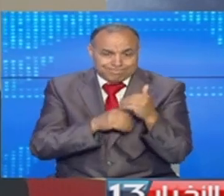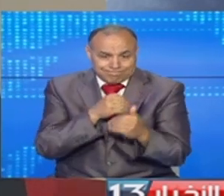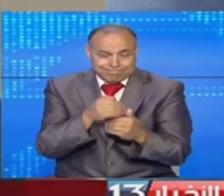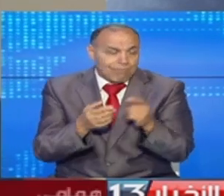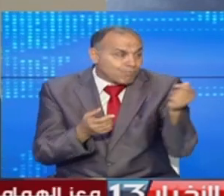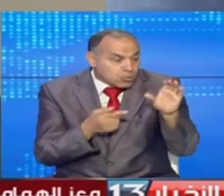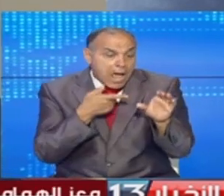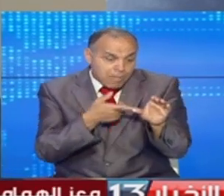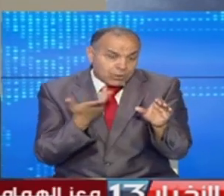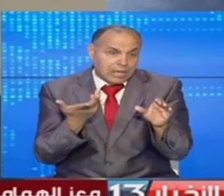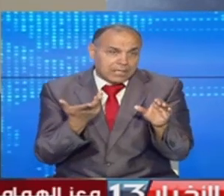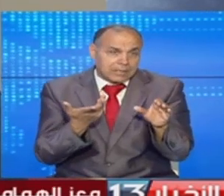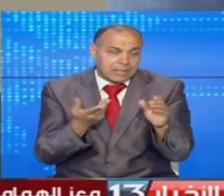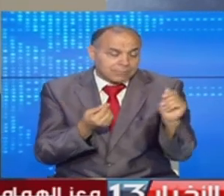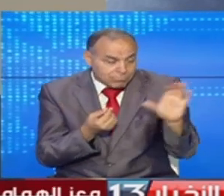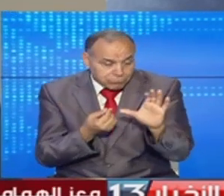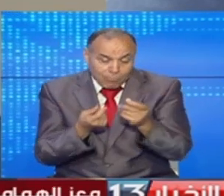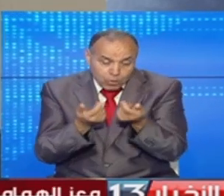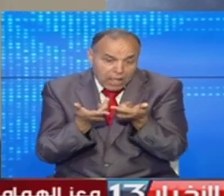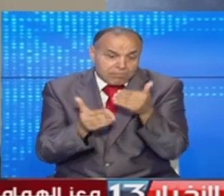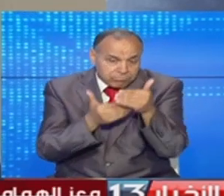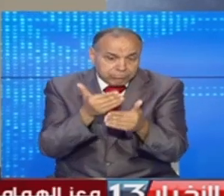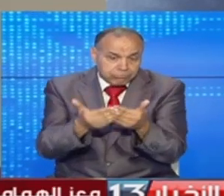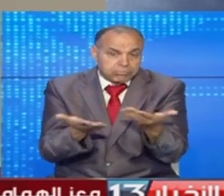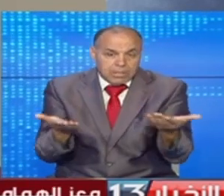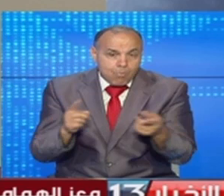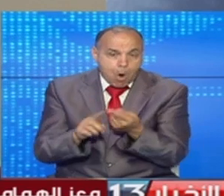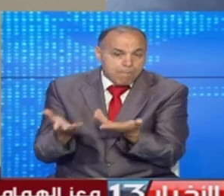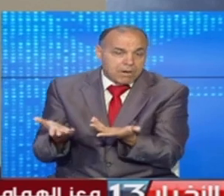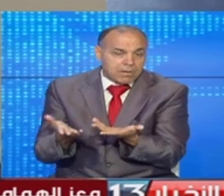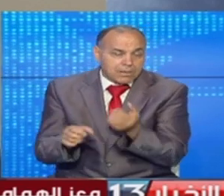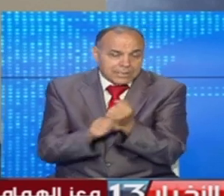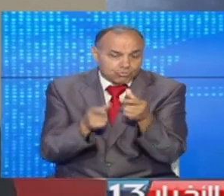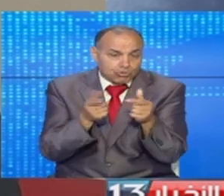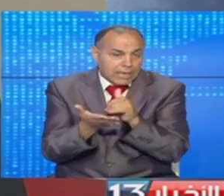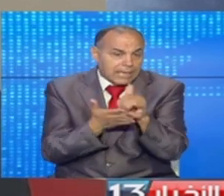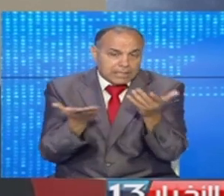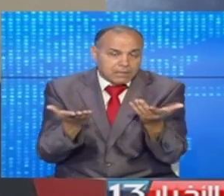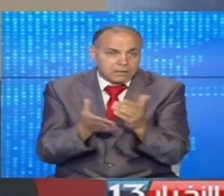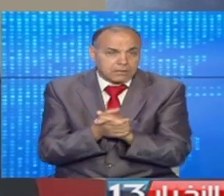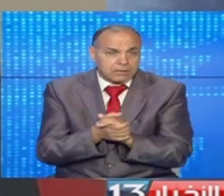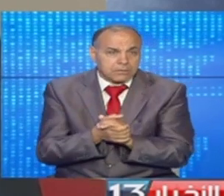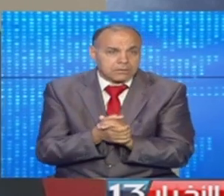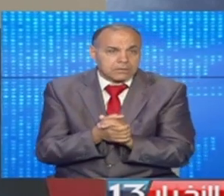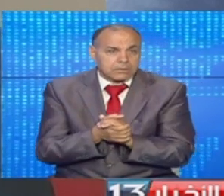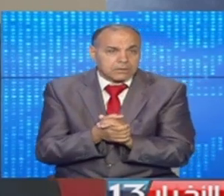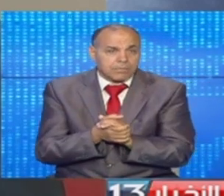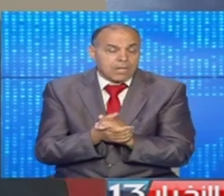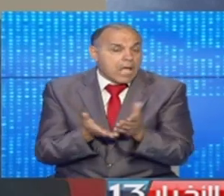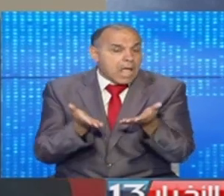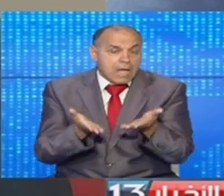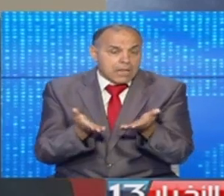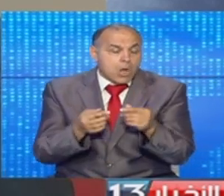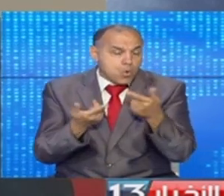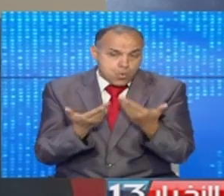يعني هي التريزوري السيولة اللي هي امبورتانت، يعني حاجة مهمة جدا لتطور هذه المؤسسات،